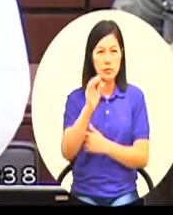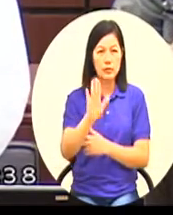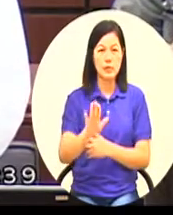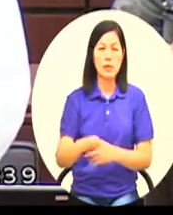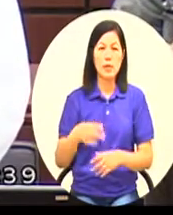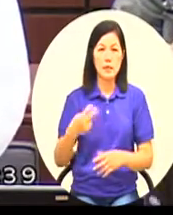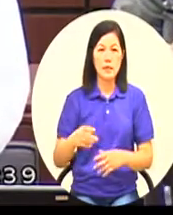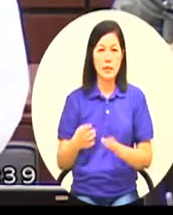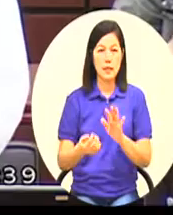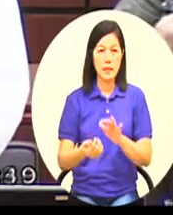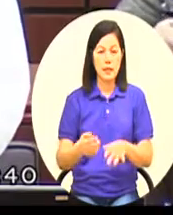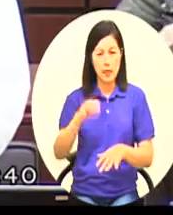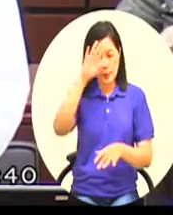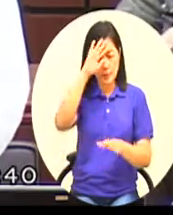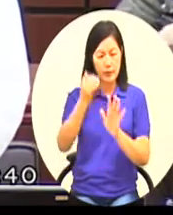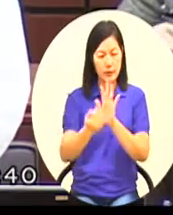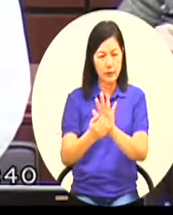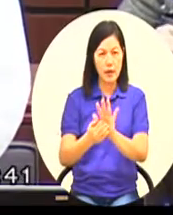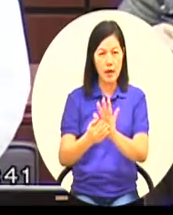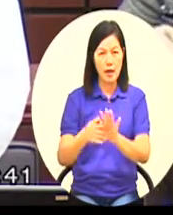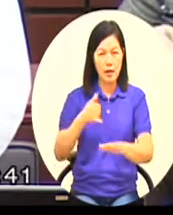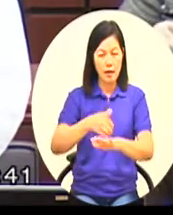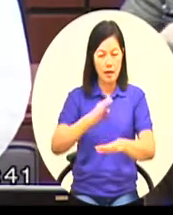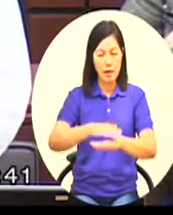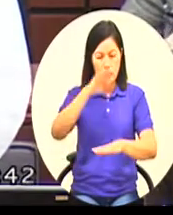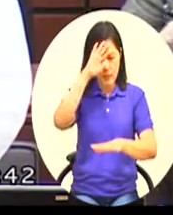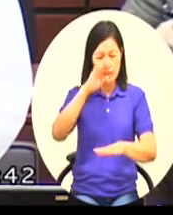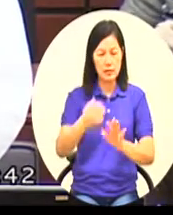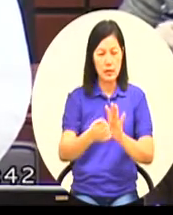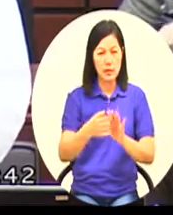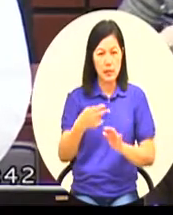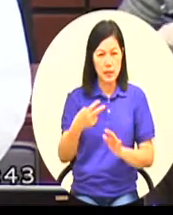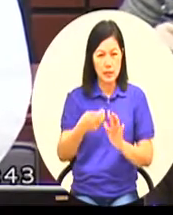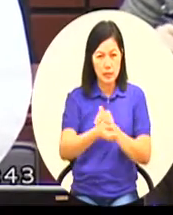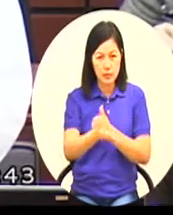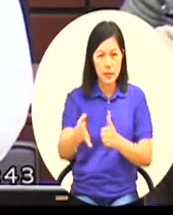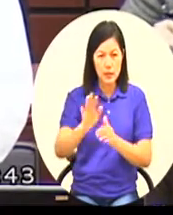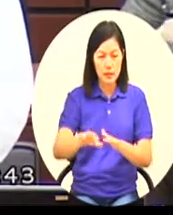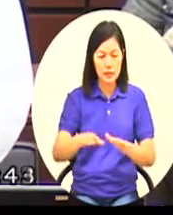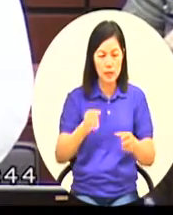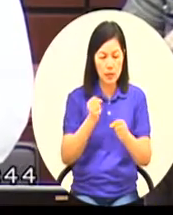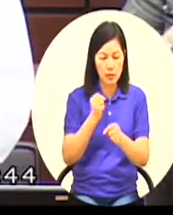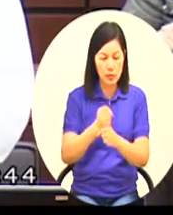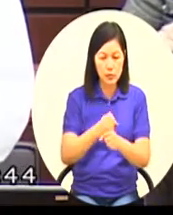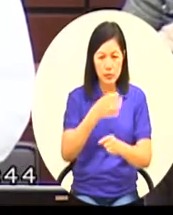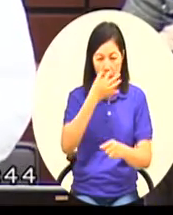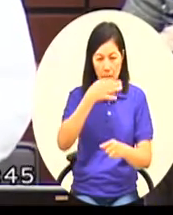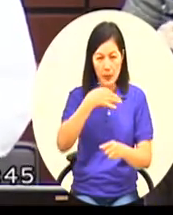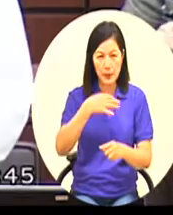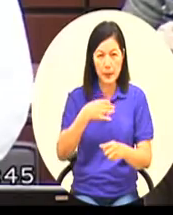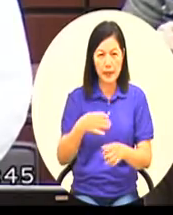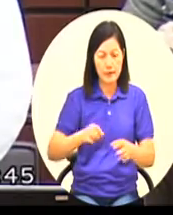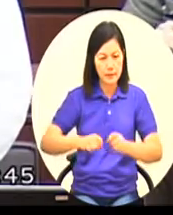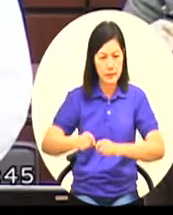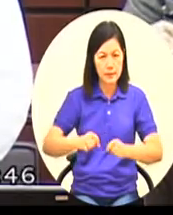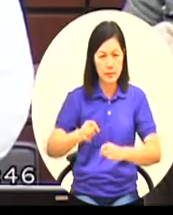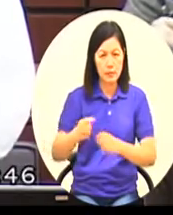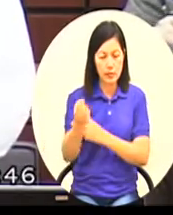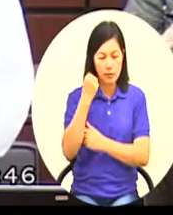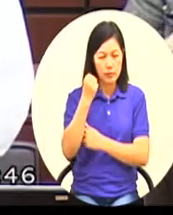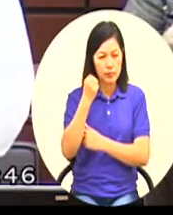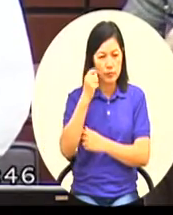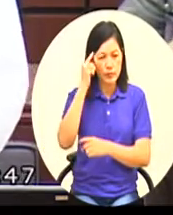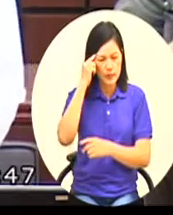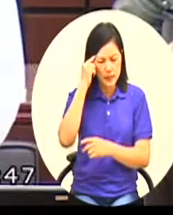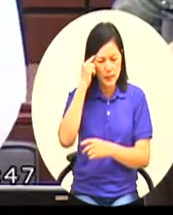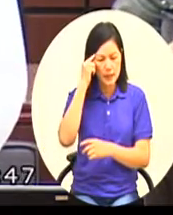在防疫的政策包括今年的登革热，甚至于我们现在正在执行的我们的流感的政策里面，我们在努力的是想说就